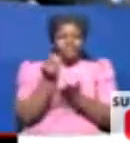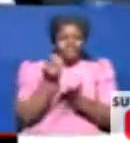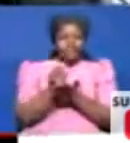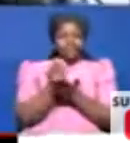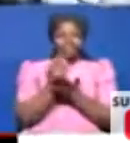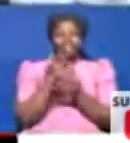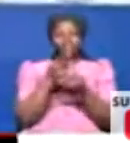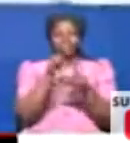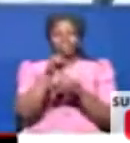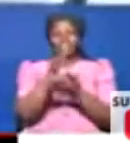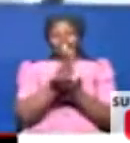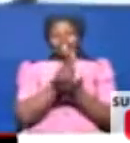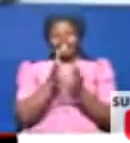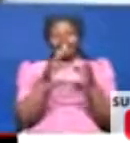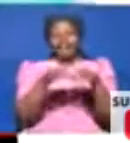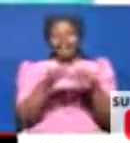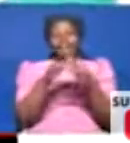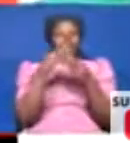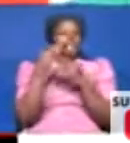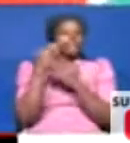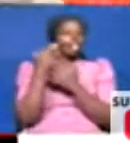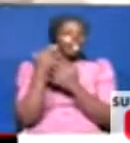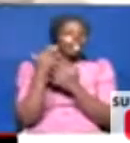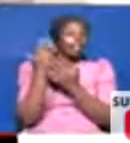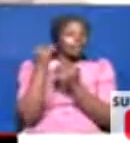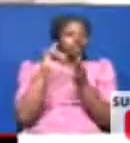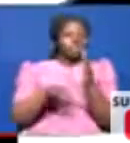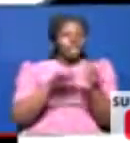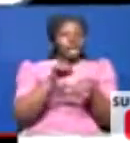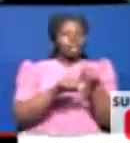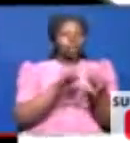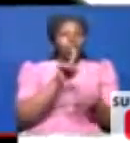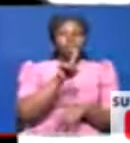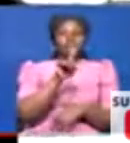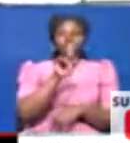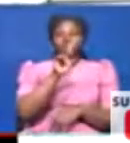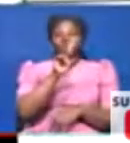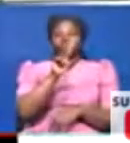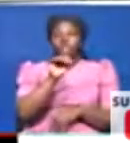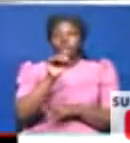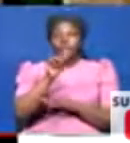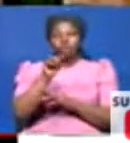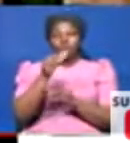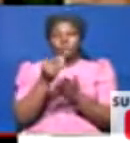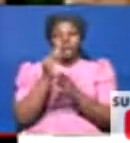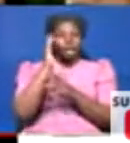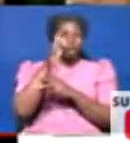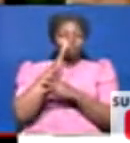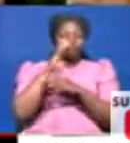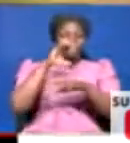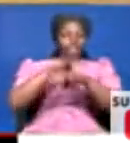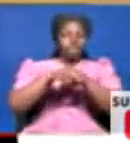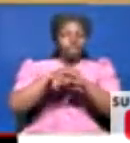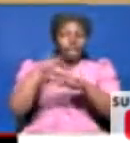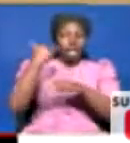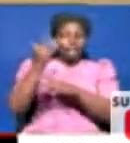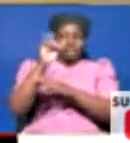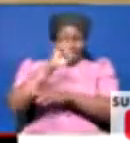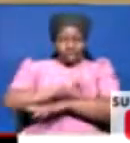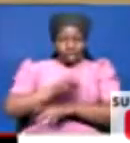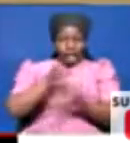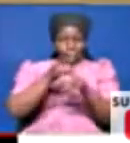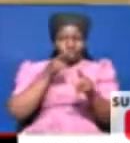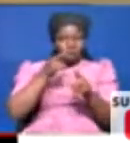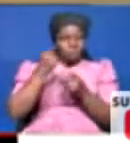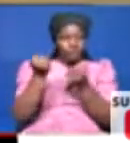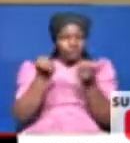Kampuni hiyo inakadiria kwamba angalau shilingi milioni 120 zitapatikana kila siku kutoka kwa vituo vya kuongeza nguvu